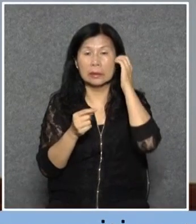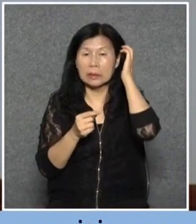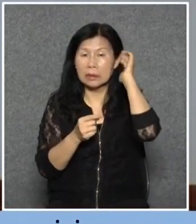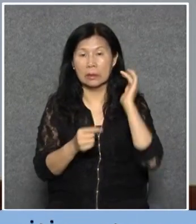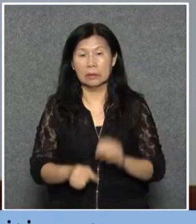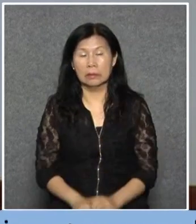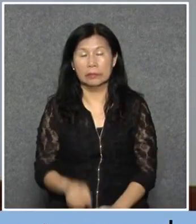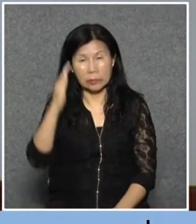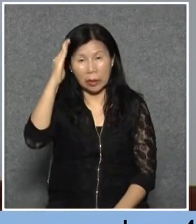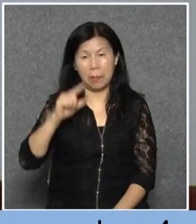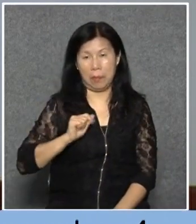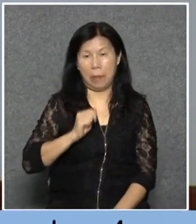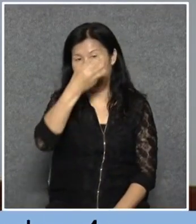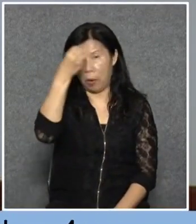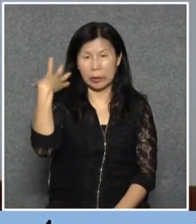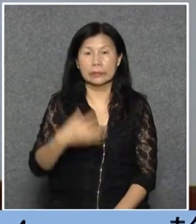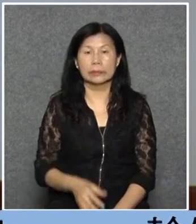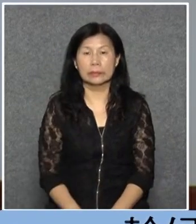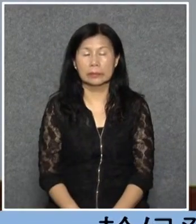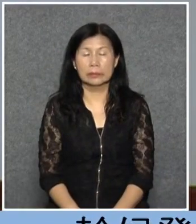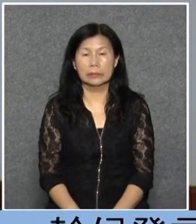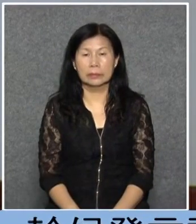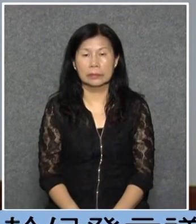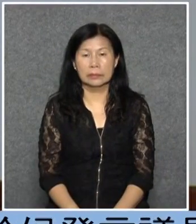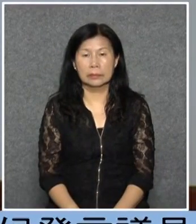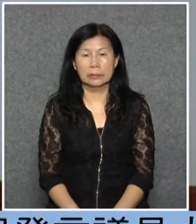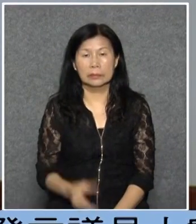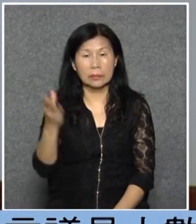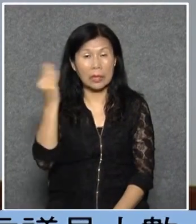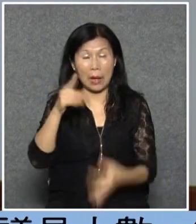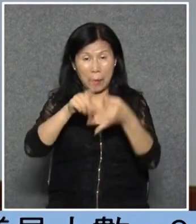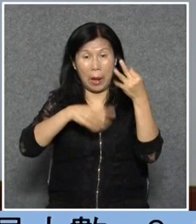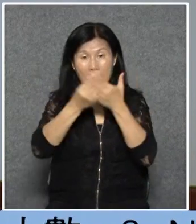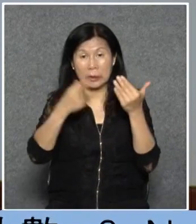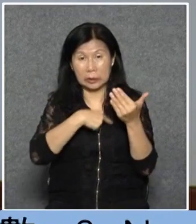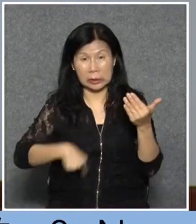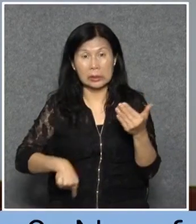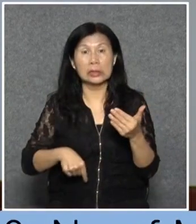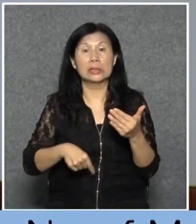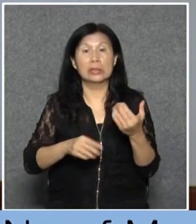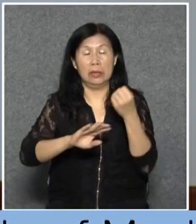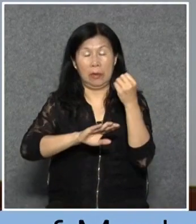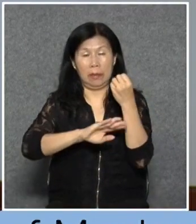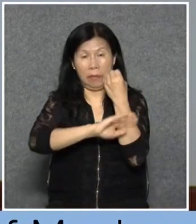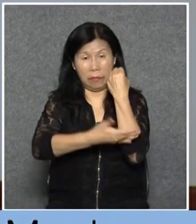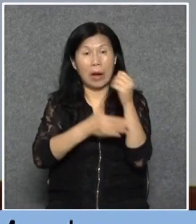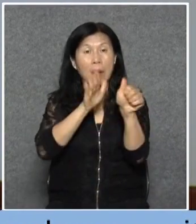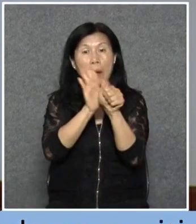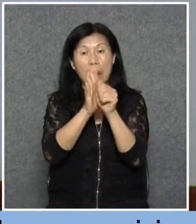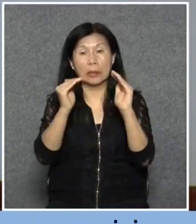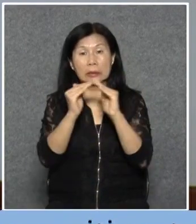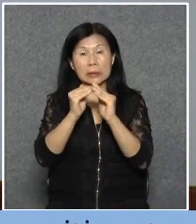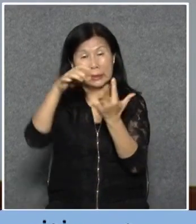嚟。 係，唔好意思。即係我正話聽到葉國軒議員講咧，就係點解有人可以喺法援署嗰度，因為佢揀唔